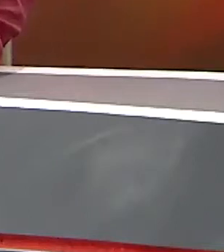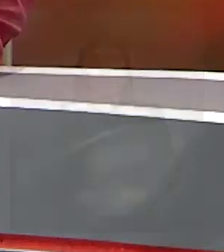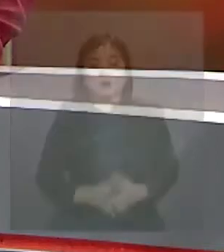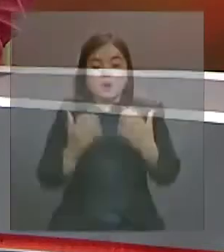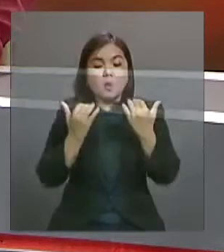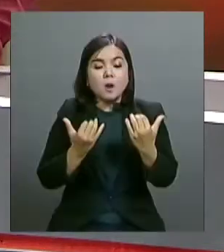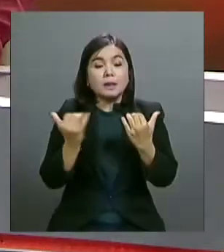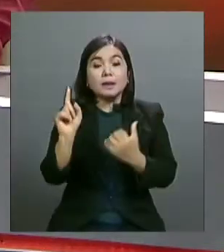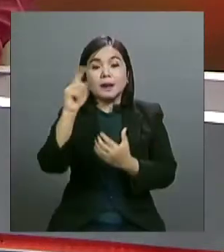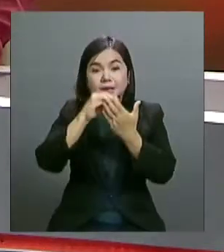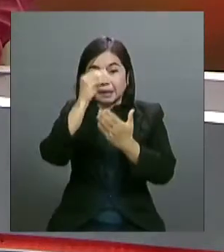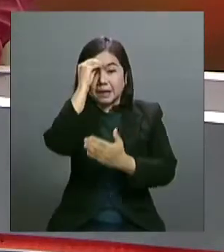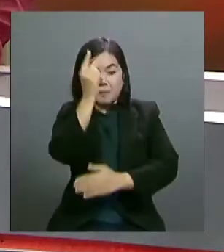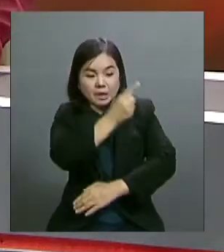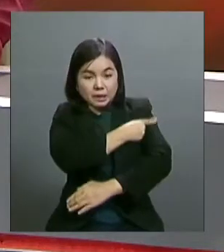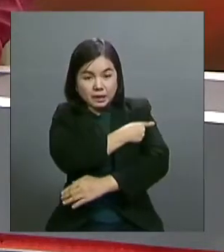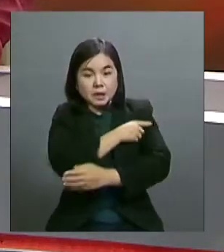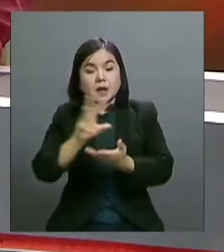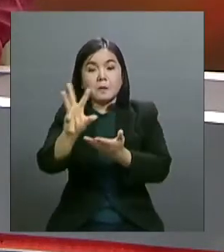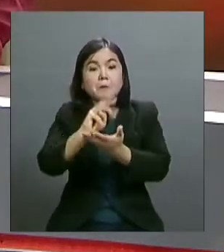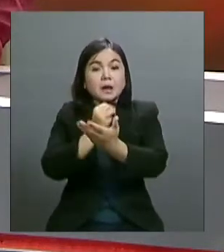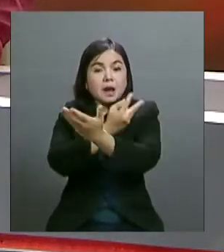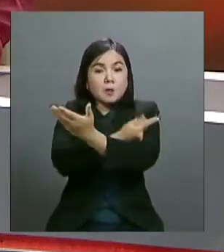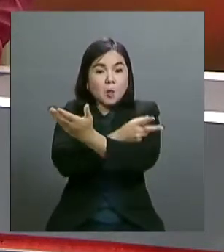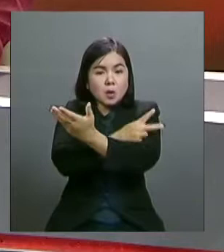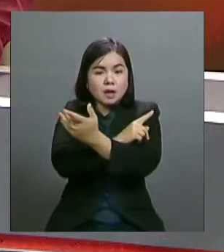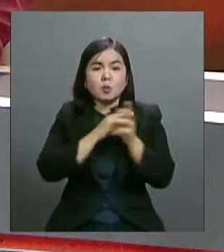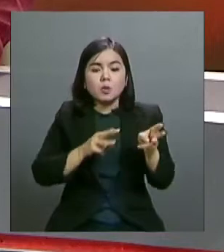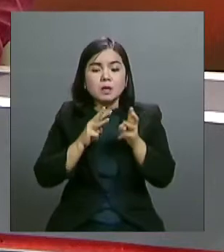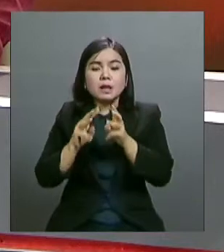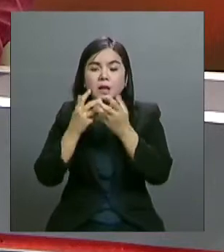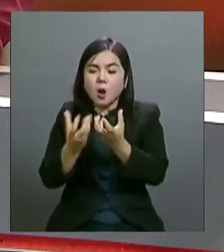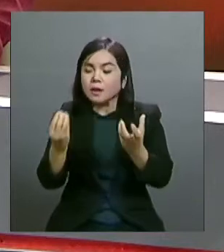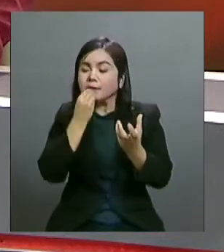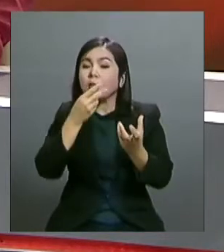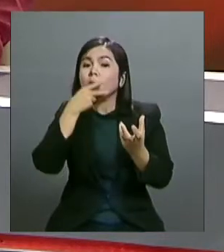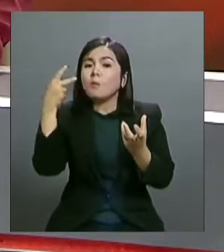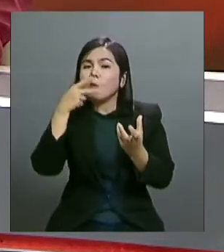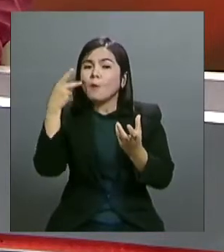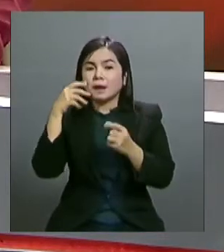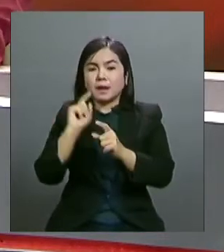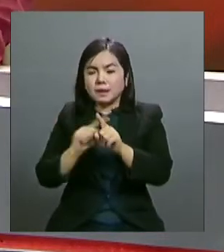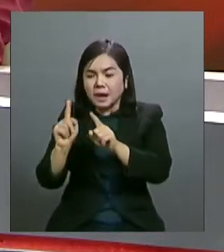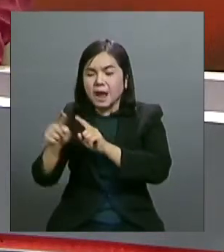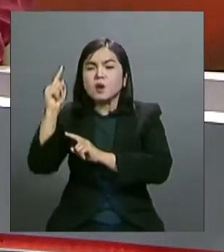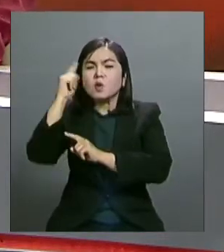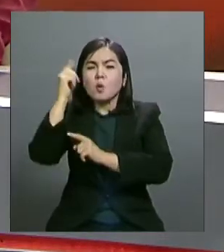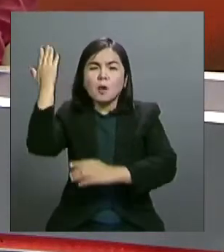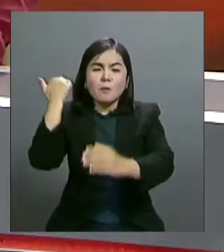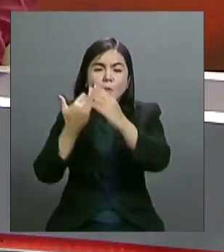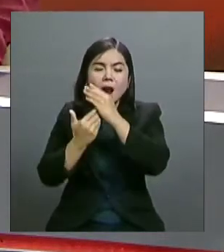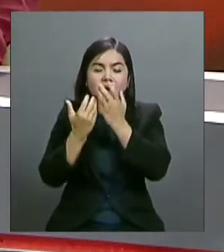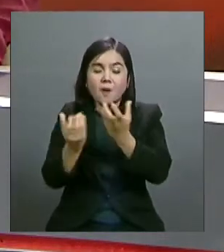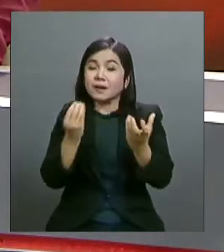วันนี้นักศึกษามหาวิทยาลัยราชภัฏภูเก็ตพาไปดูการทำขนมอังกูหรือว่าขนมเต่านะคะรวมถึงรู้จักความหมายของขนมโบราณนี้